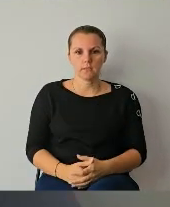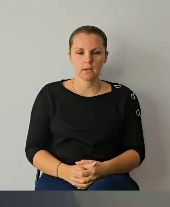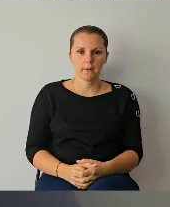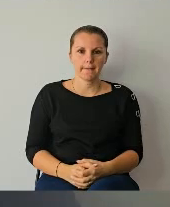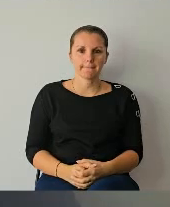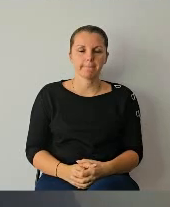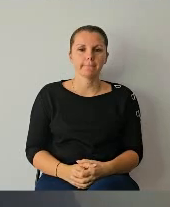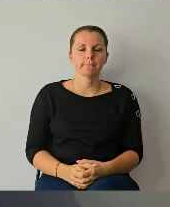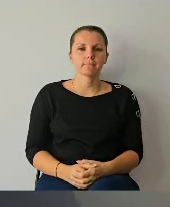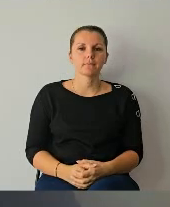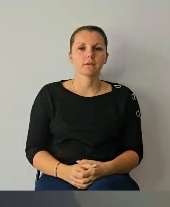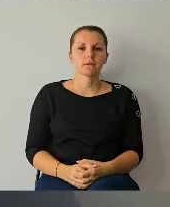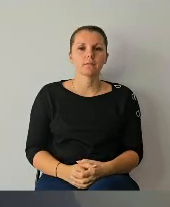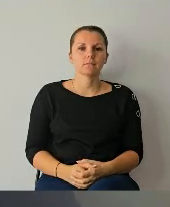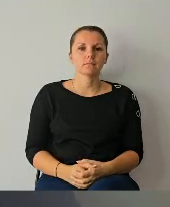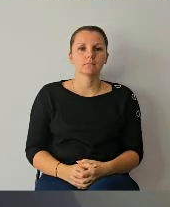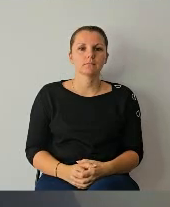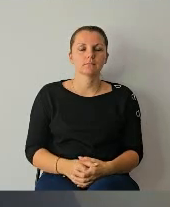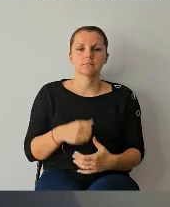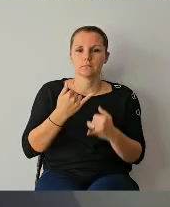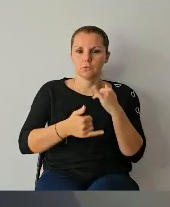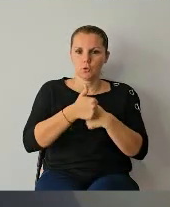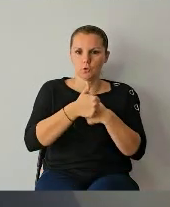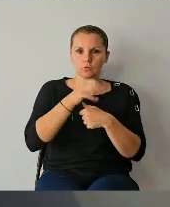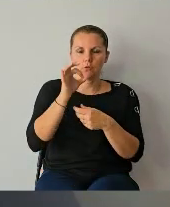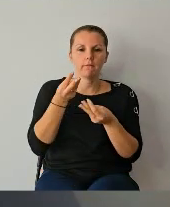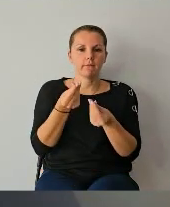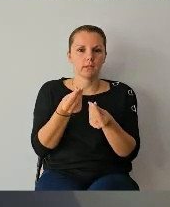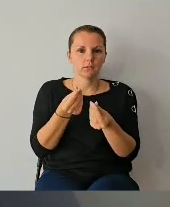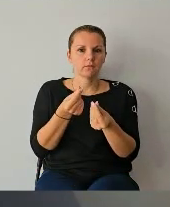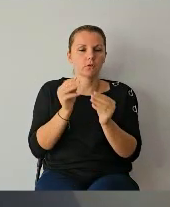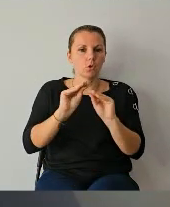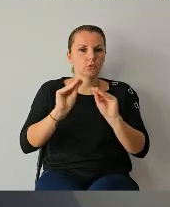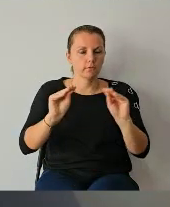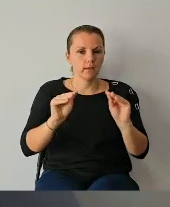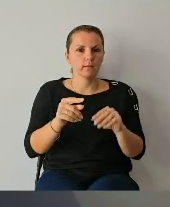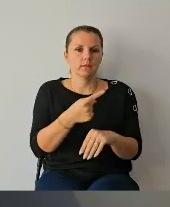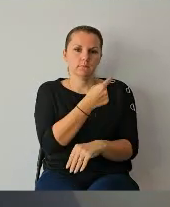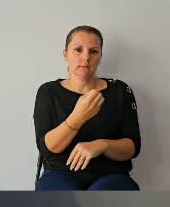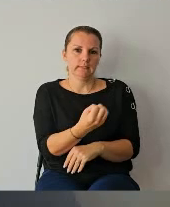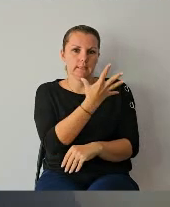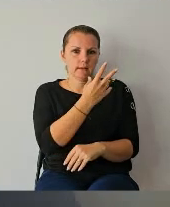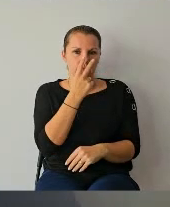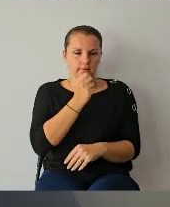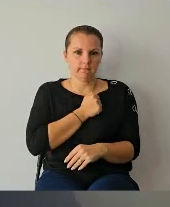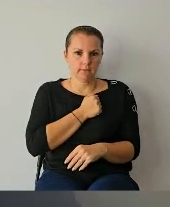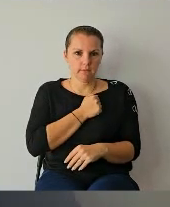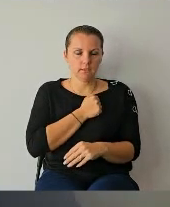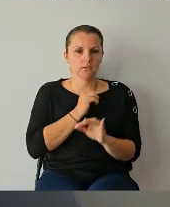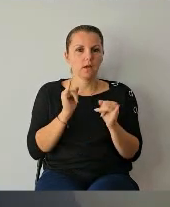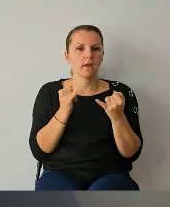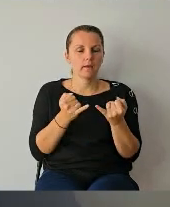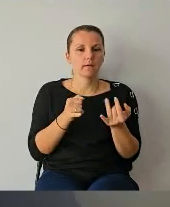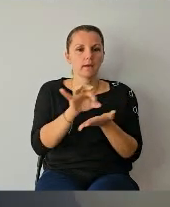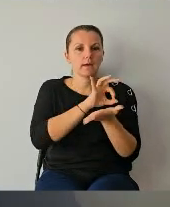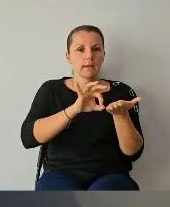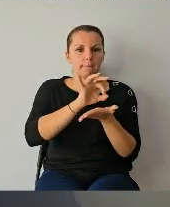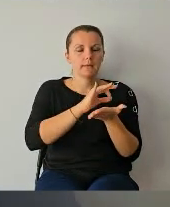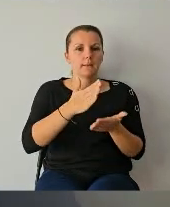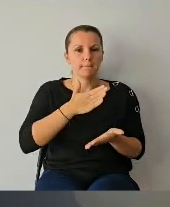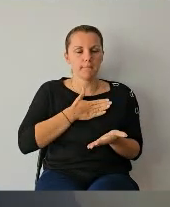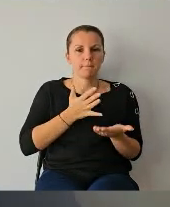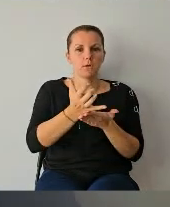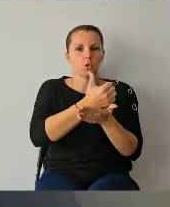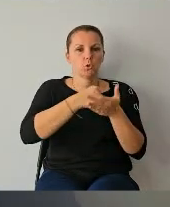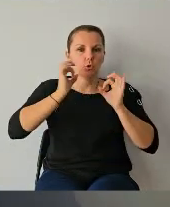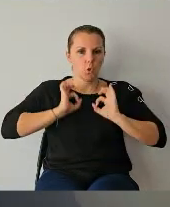chodzi o finansowanie oświaty, na poniższym slajdzie jest wykazany, jakie gmina ma dochody z